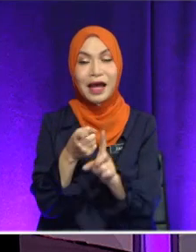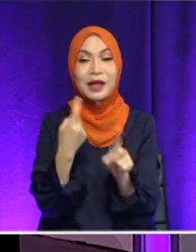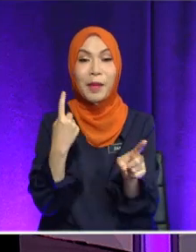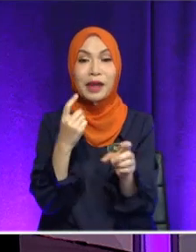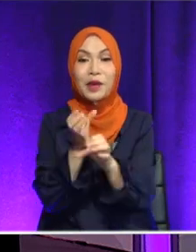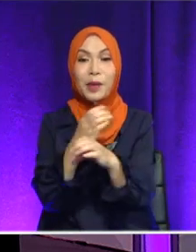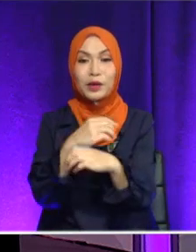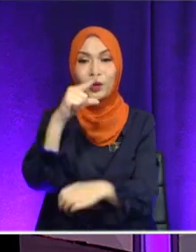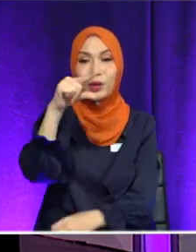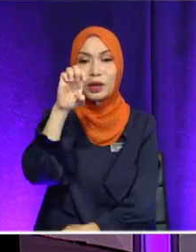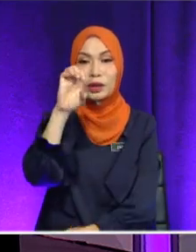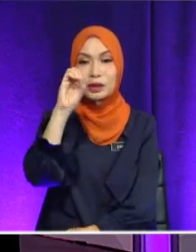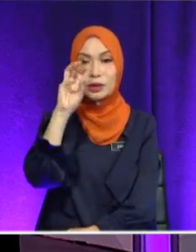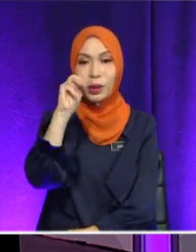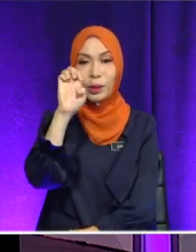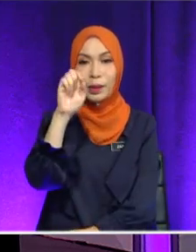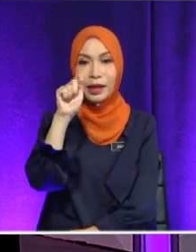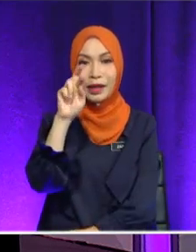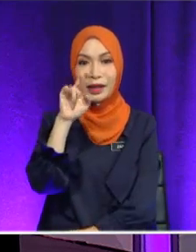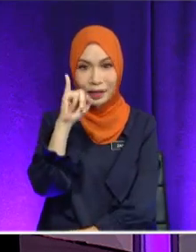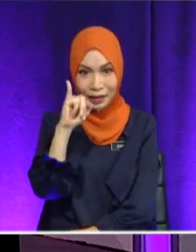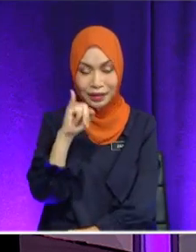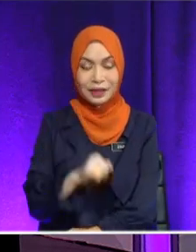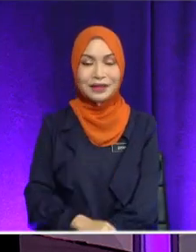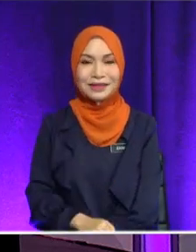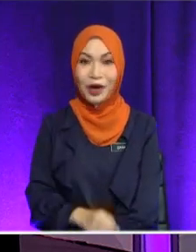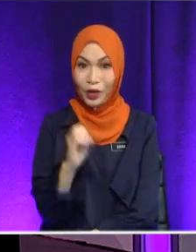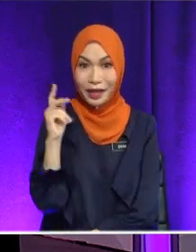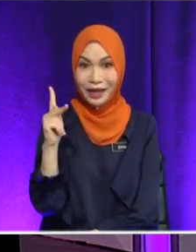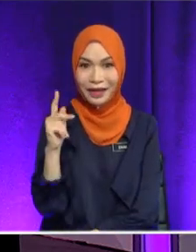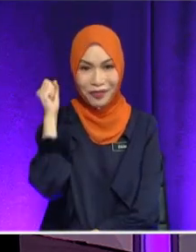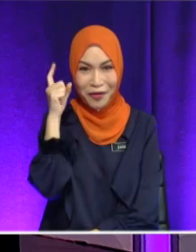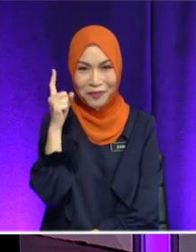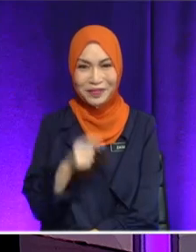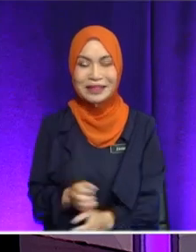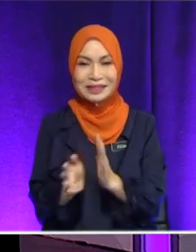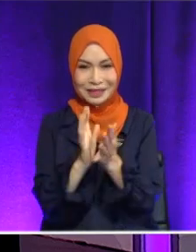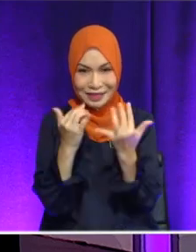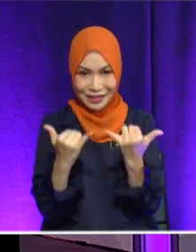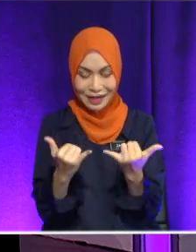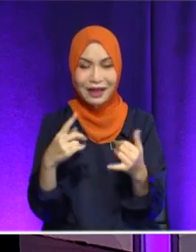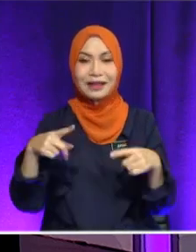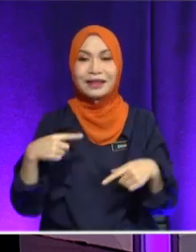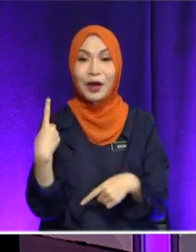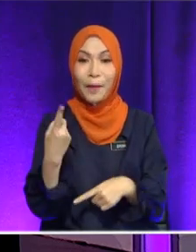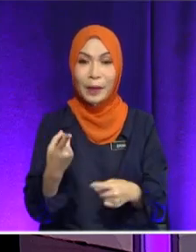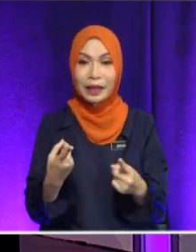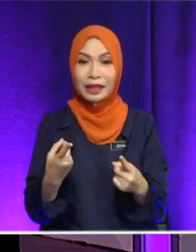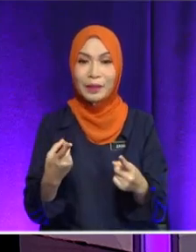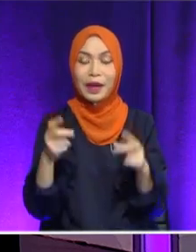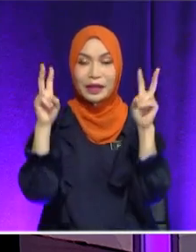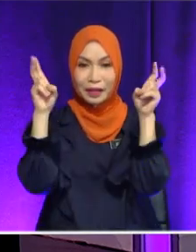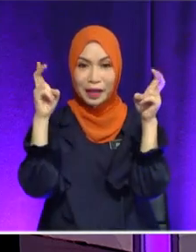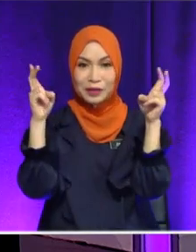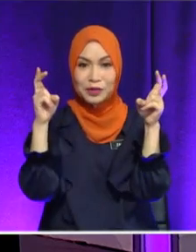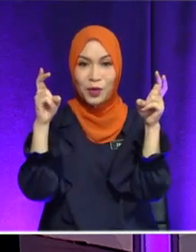seterusnya oke oke kita pergi ke apa nih berkaitan dengan ini adalah salah satu lukisan yang sangat